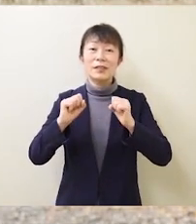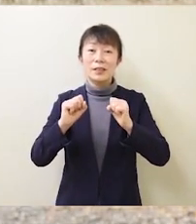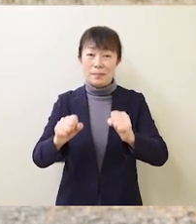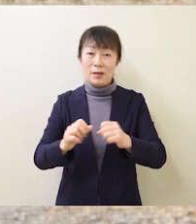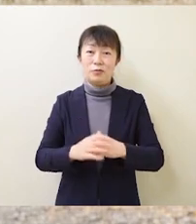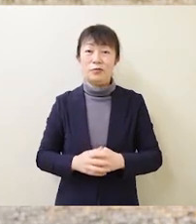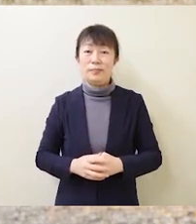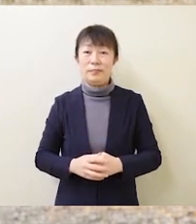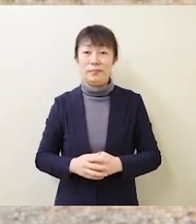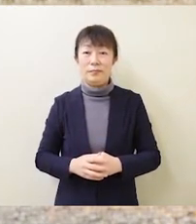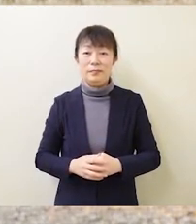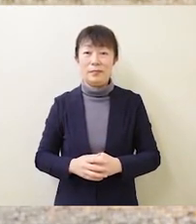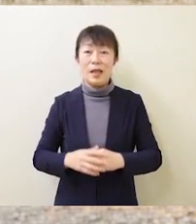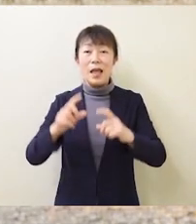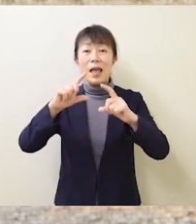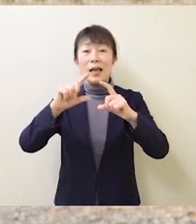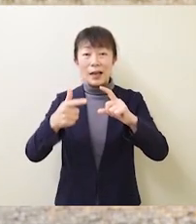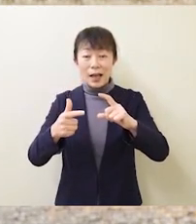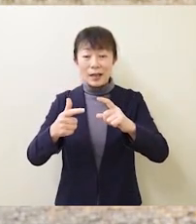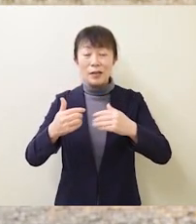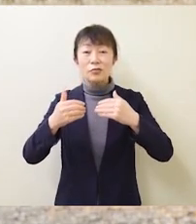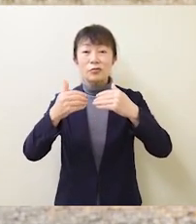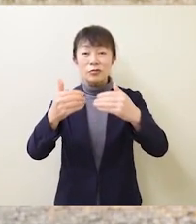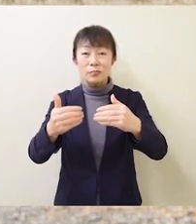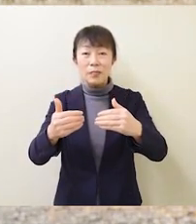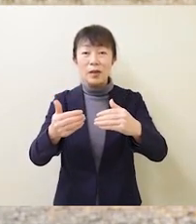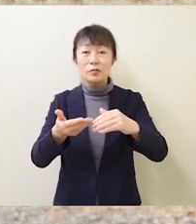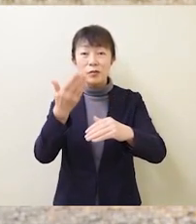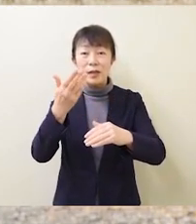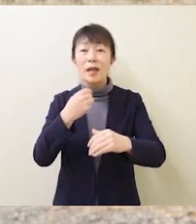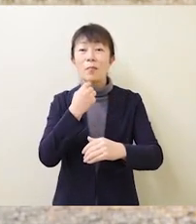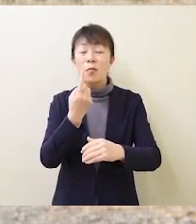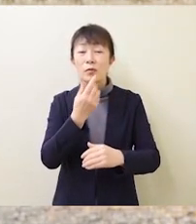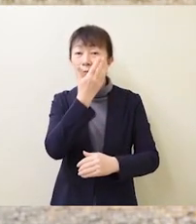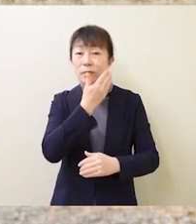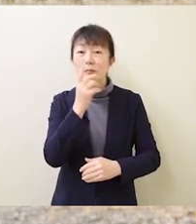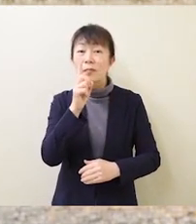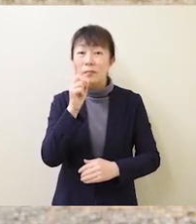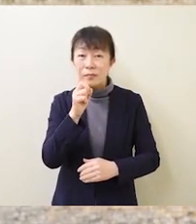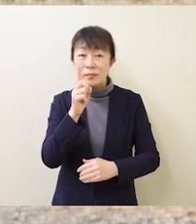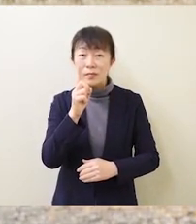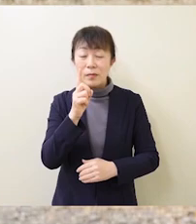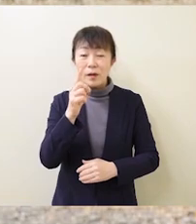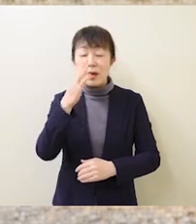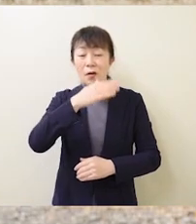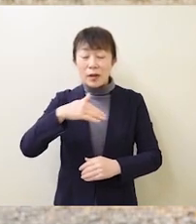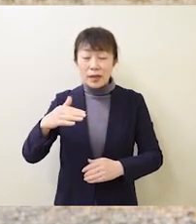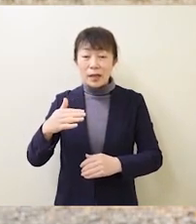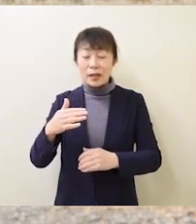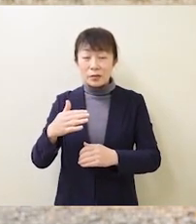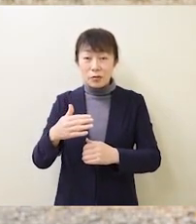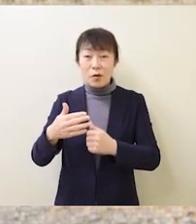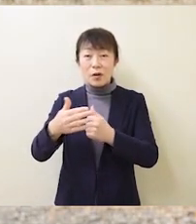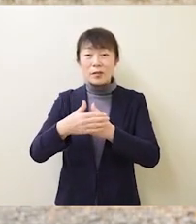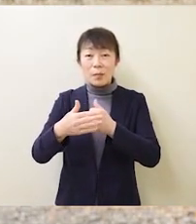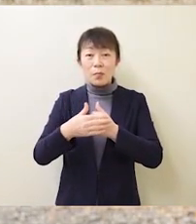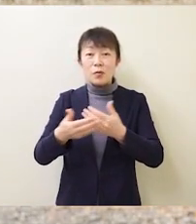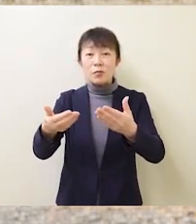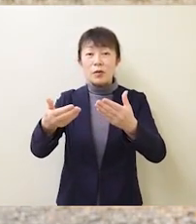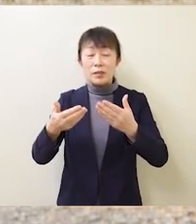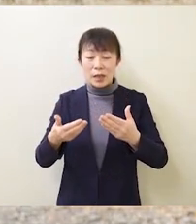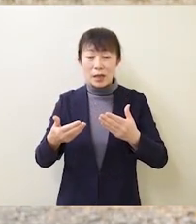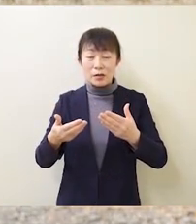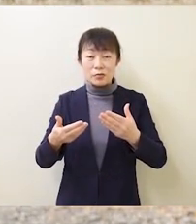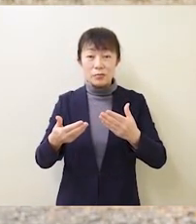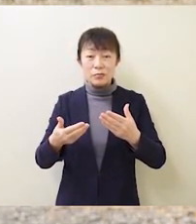。議会改革を進める上でもう一つ重要な点は、私たちの議会活動をサポート